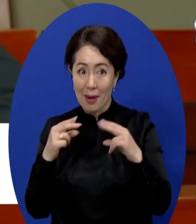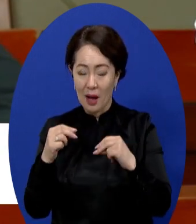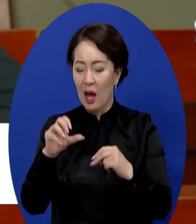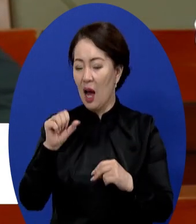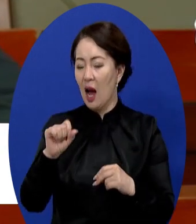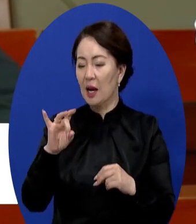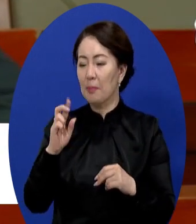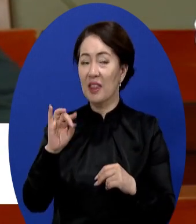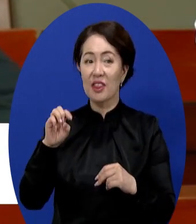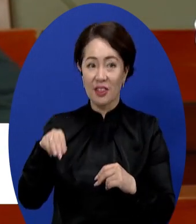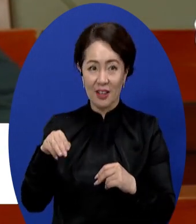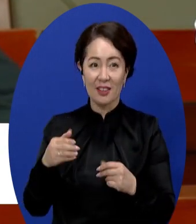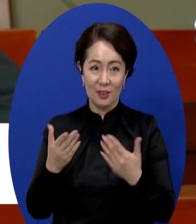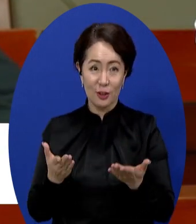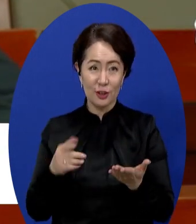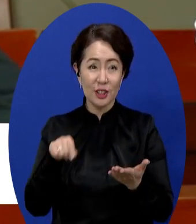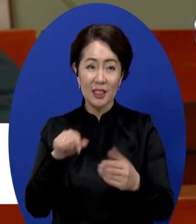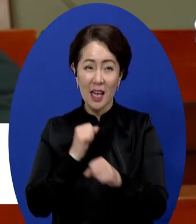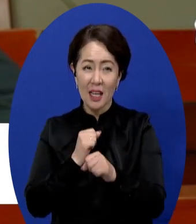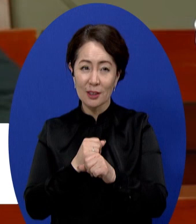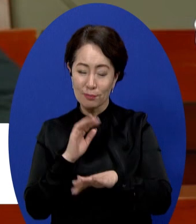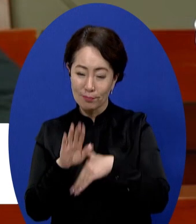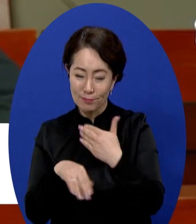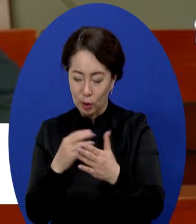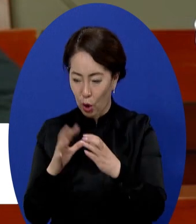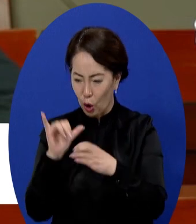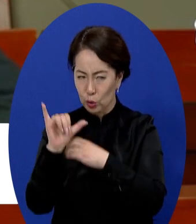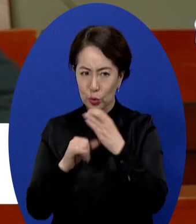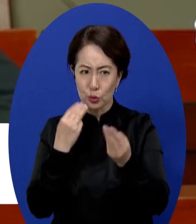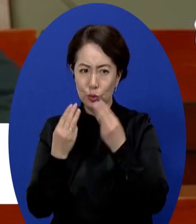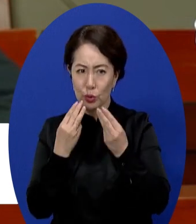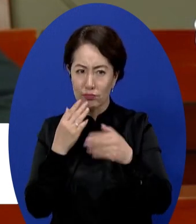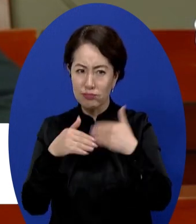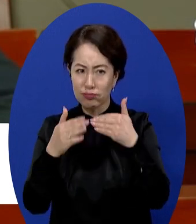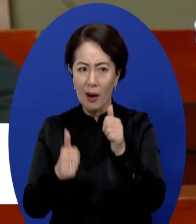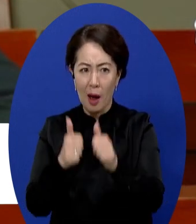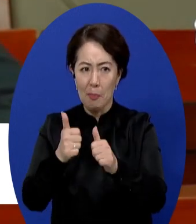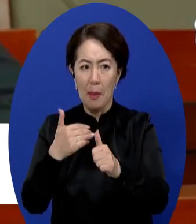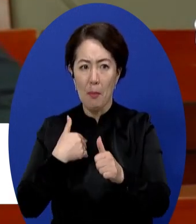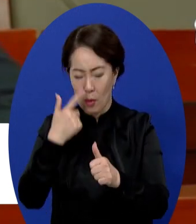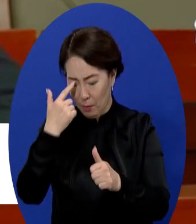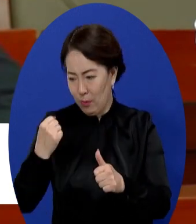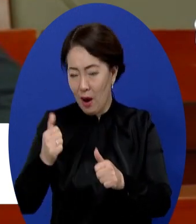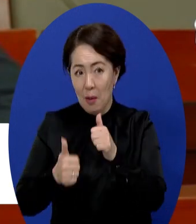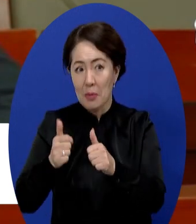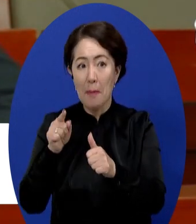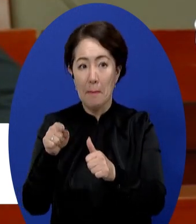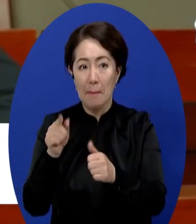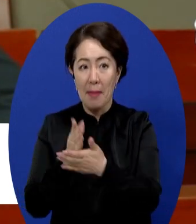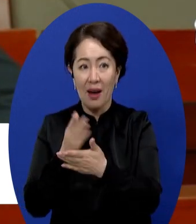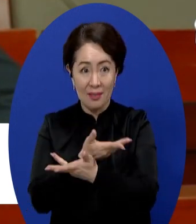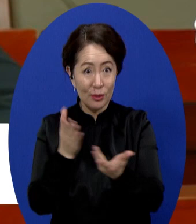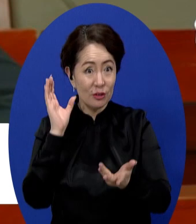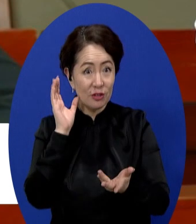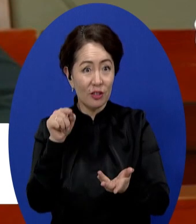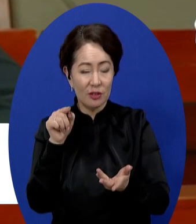ажил одоо олон улсын шүүхтээр маш амжилттай өрнөж байгааг та бүхэн мэдж байгаа. Монгол улсад одоо